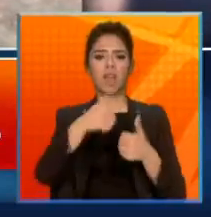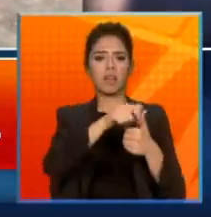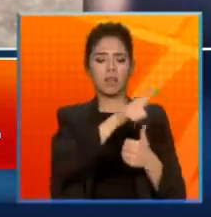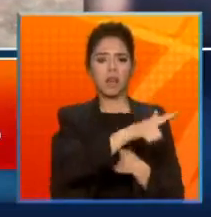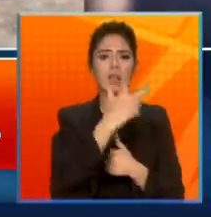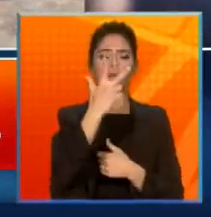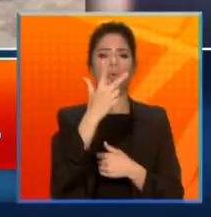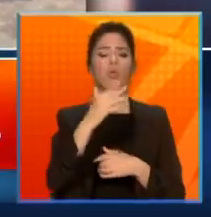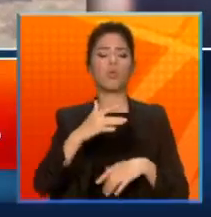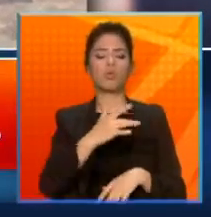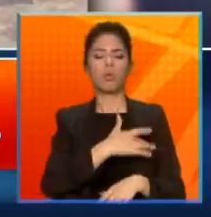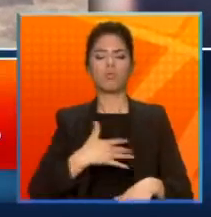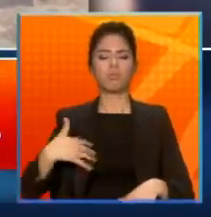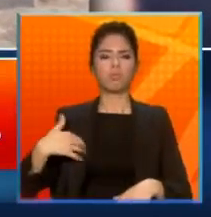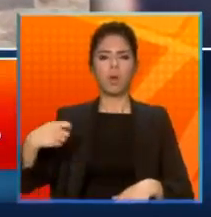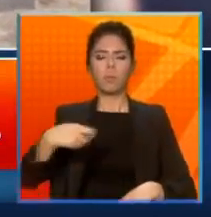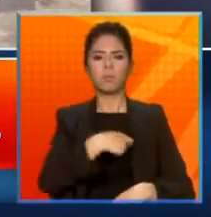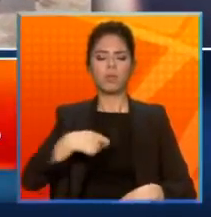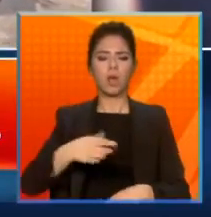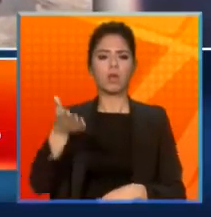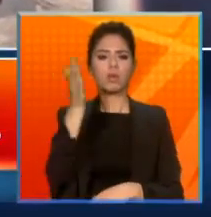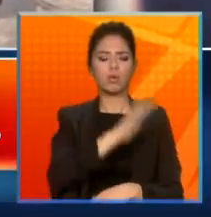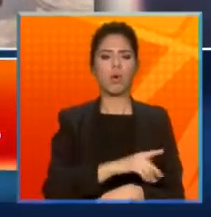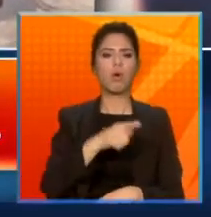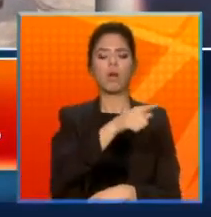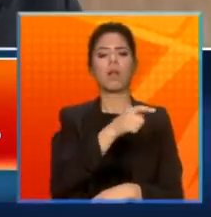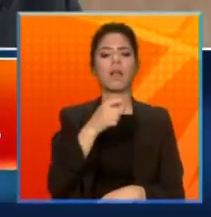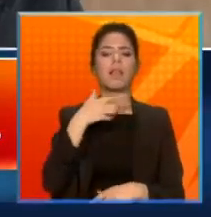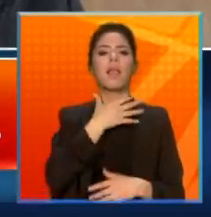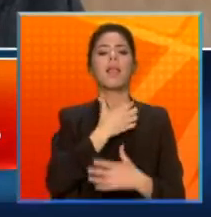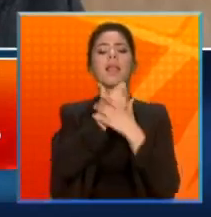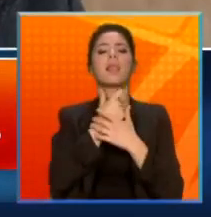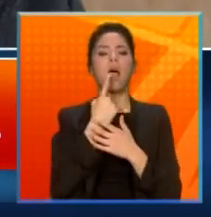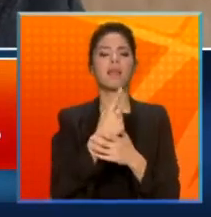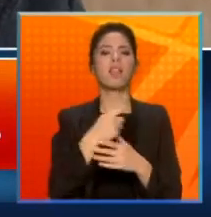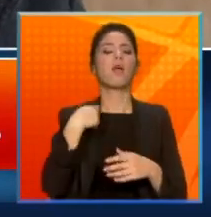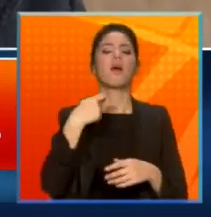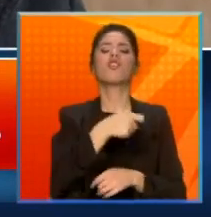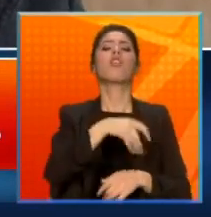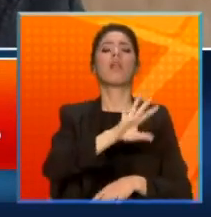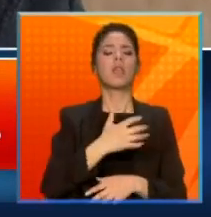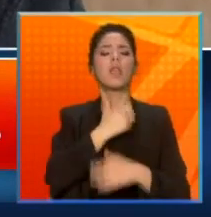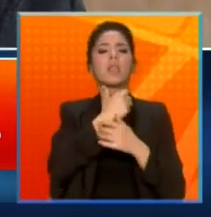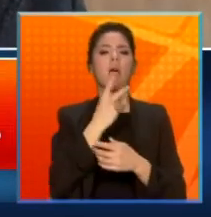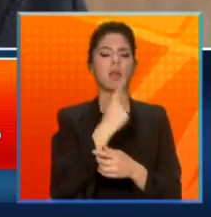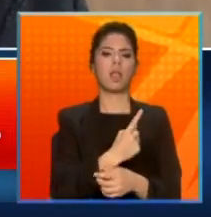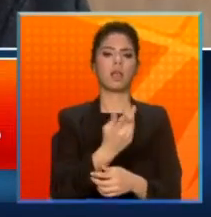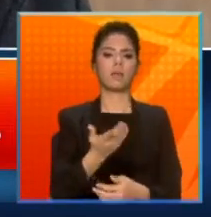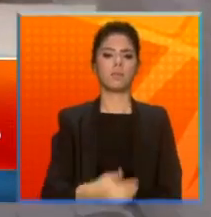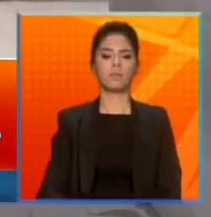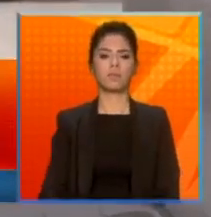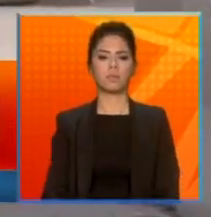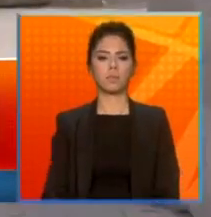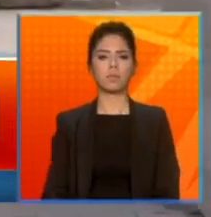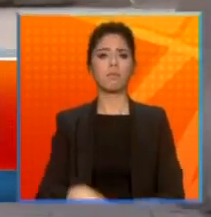Karısını üç yerinden bıçaklayarak katletti. Cinayet değil, intihar dedi. Dövmüş, darp etmiş. Vücudunda zaten birkaç darp izleri vardı